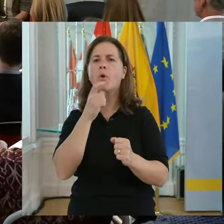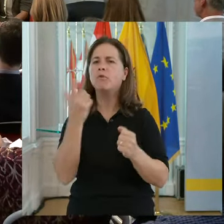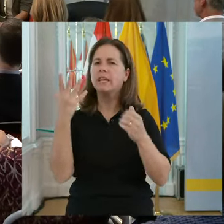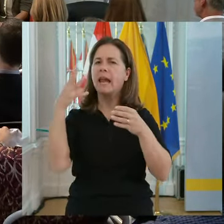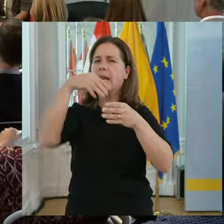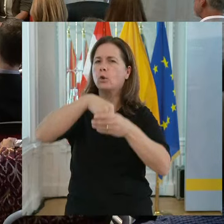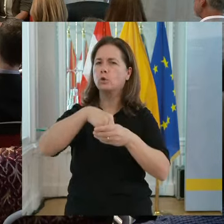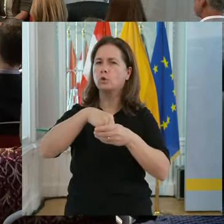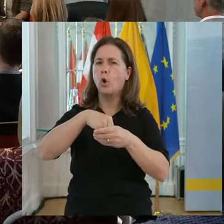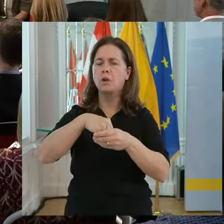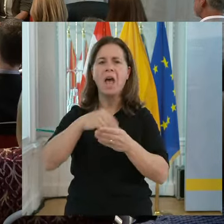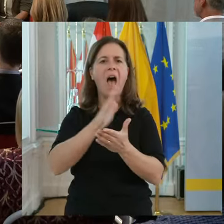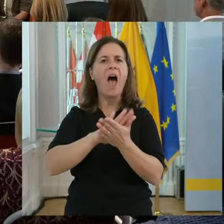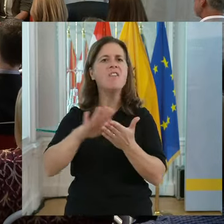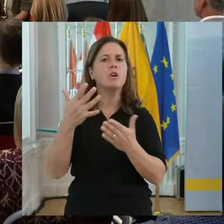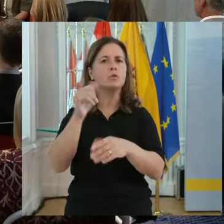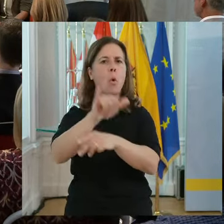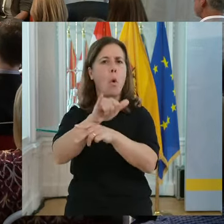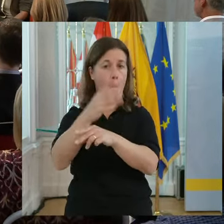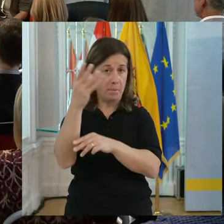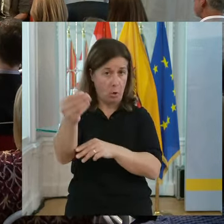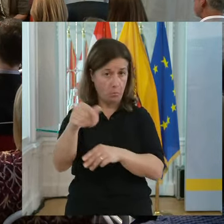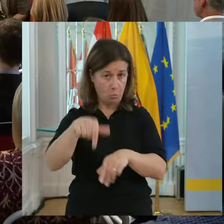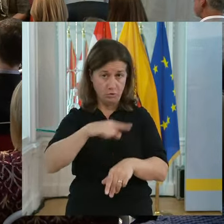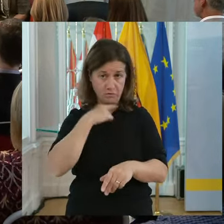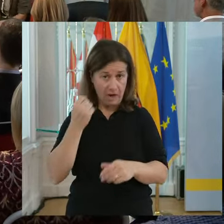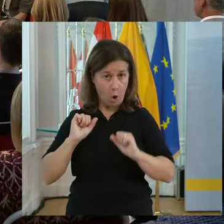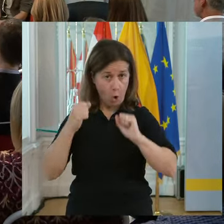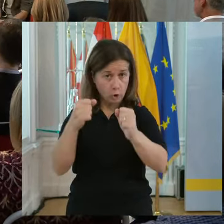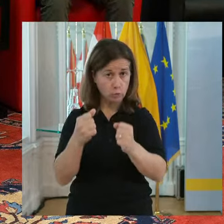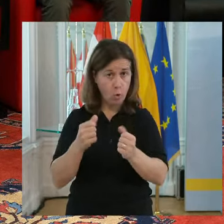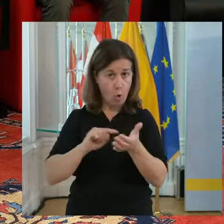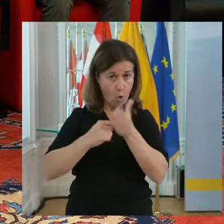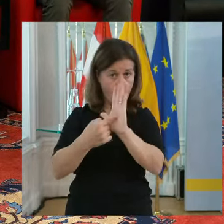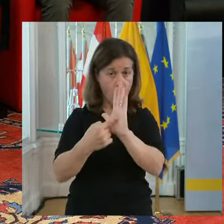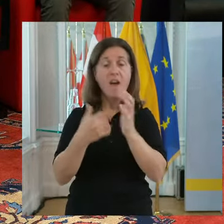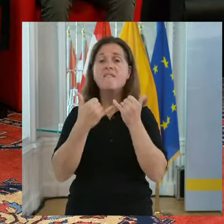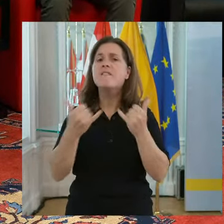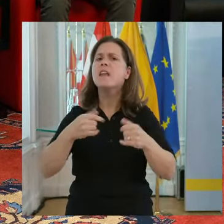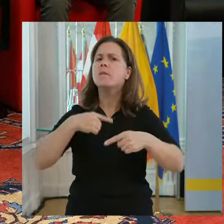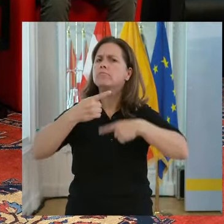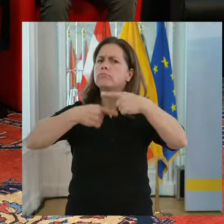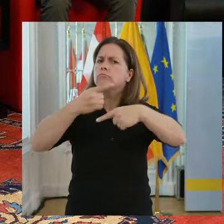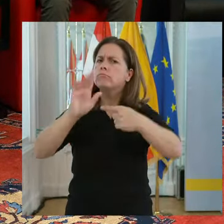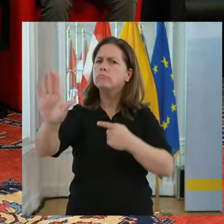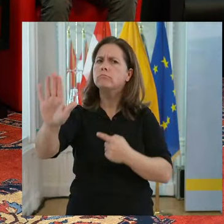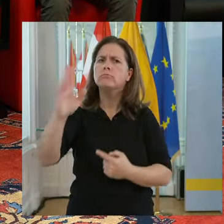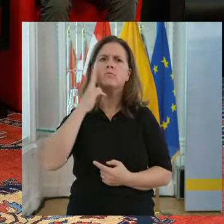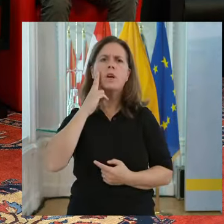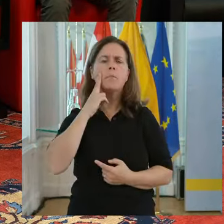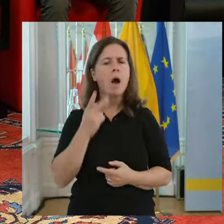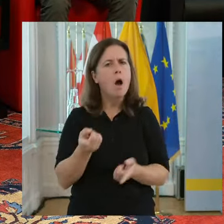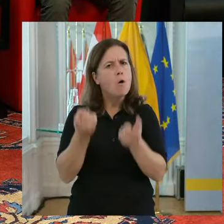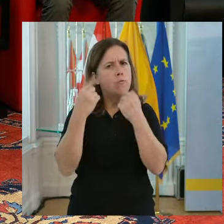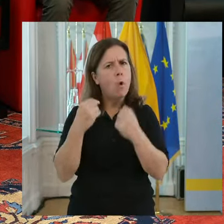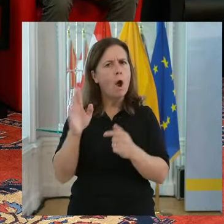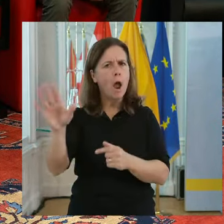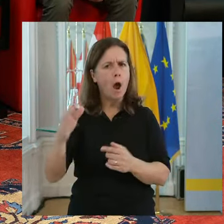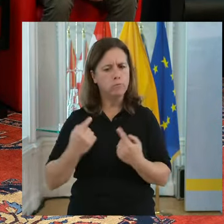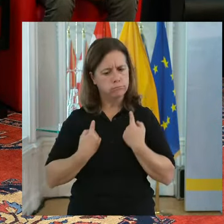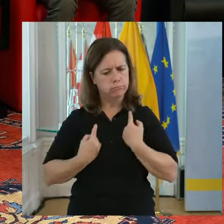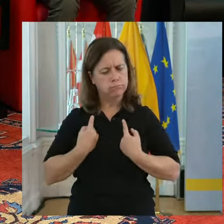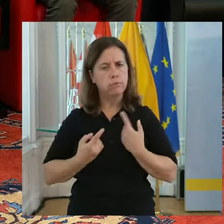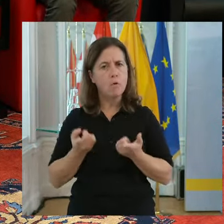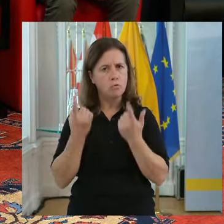Inklusion, den bekommt man ja nicht einfach so. Da muss man wirklich viel Engagement einbringen. Wie funktioniert das in Ihrem Betrieb? Woher kommt auch der Antrieb